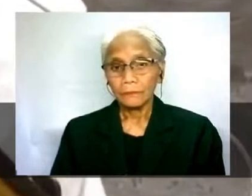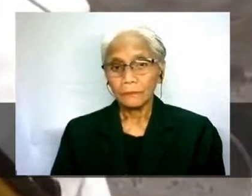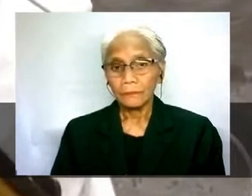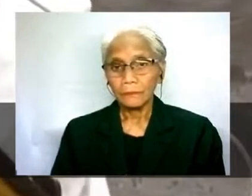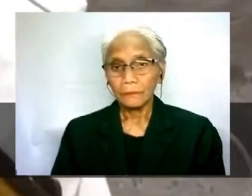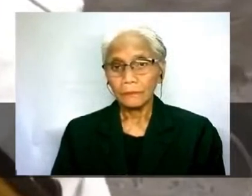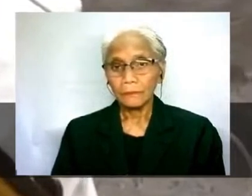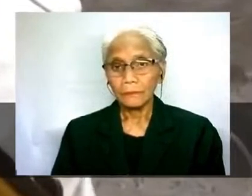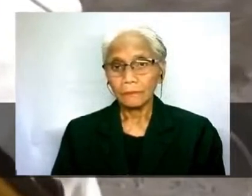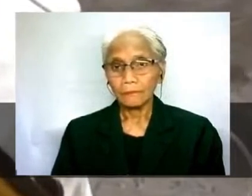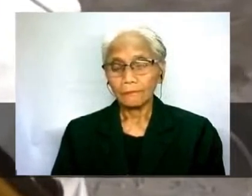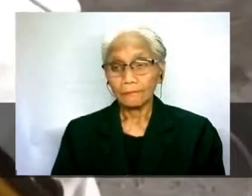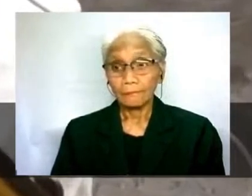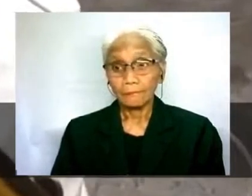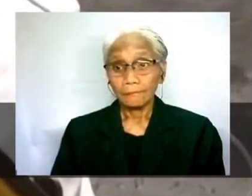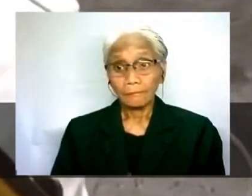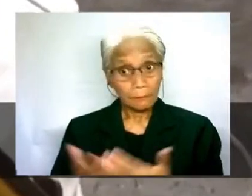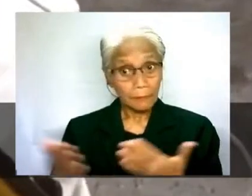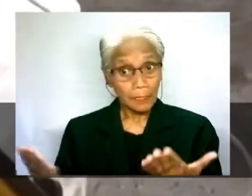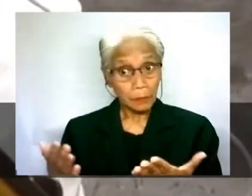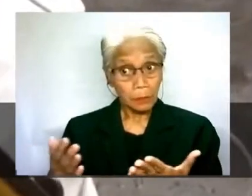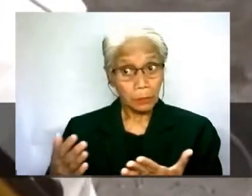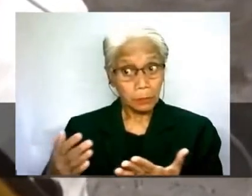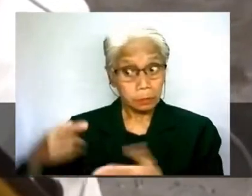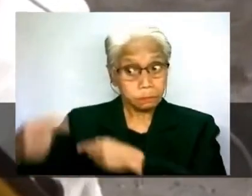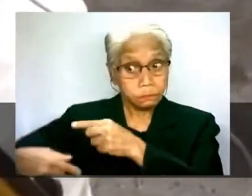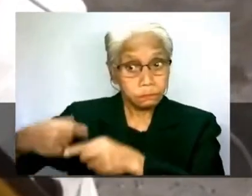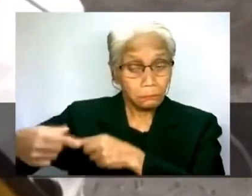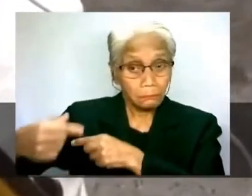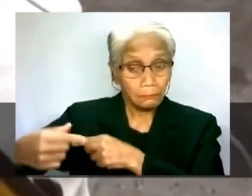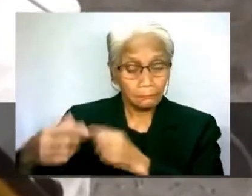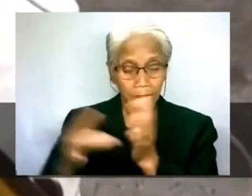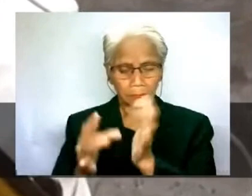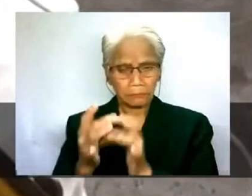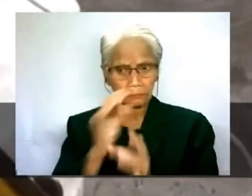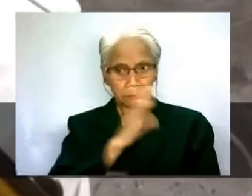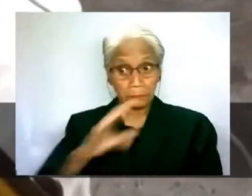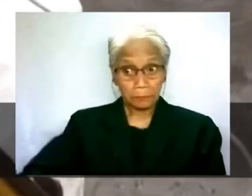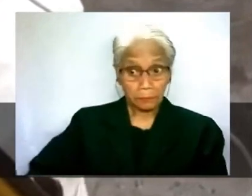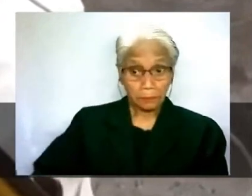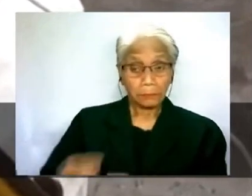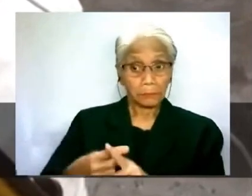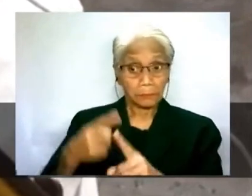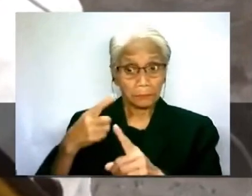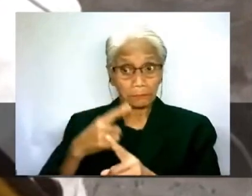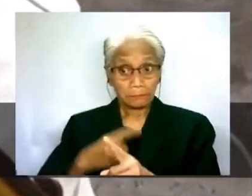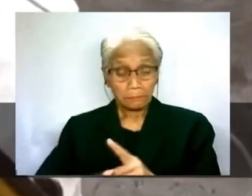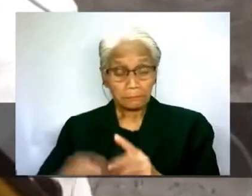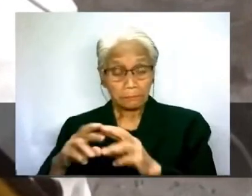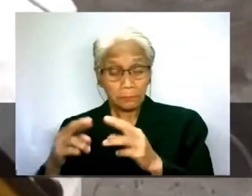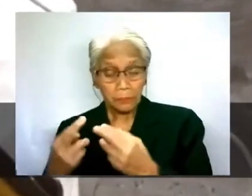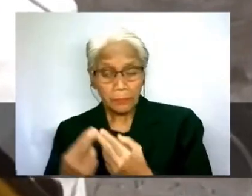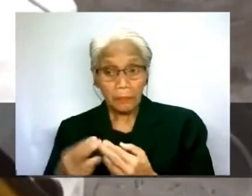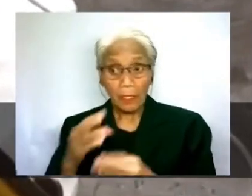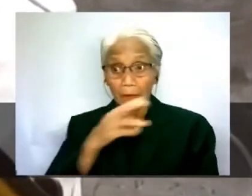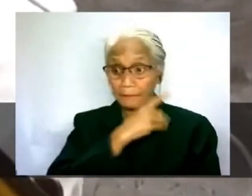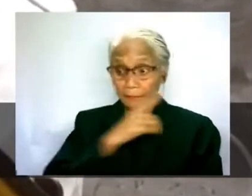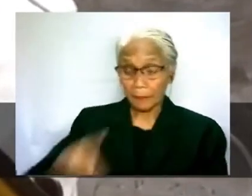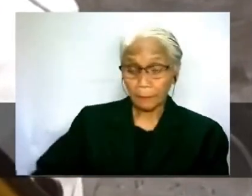Ito ang lahi ni Hesukristo na mula sa angkan ni David, na mula naman sa lahi